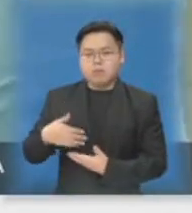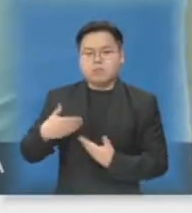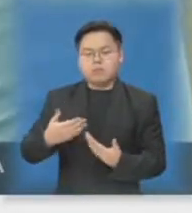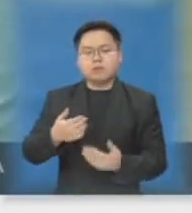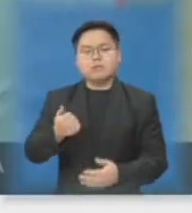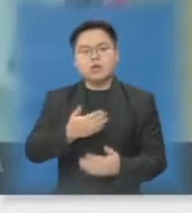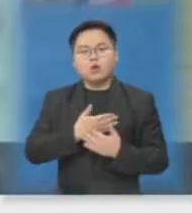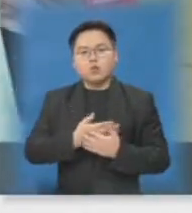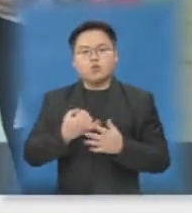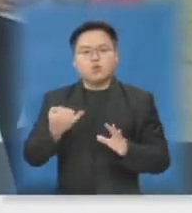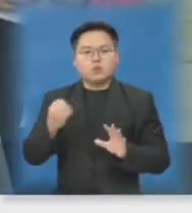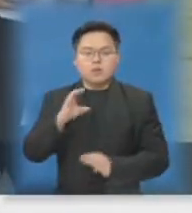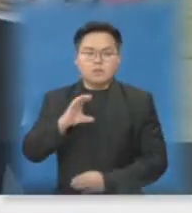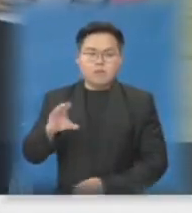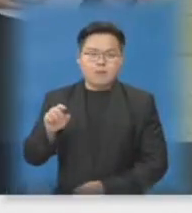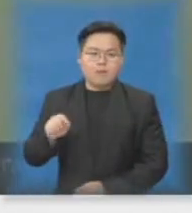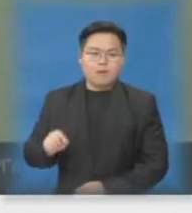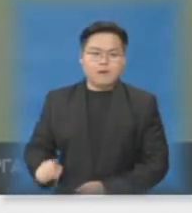байгууллага оролцсон байна.